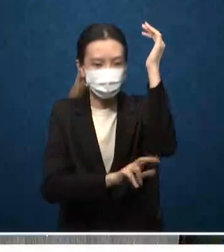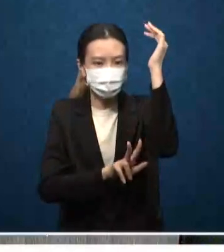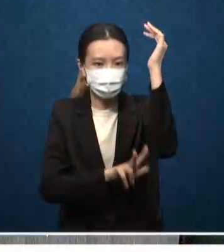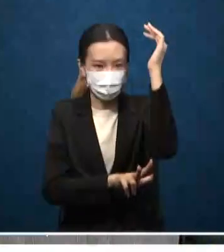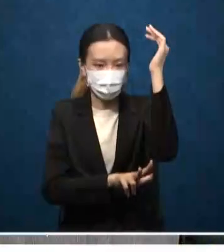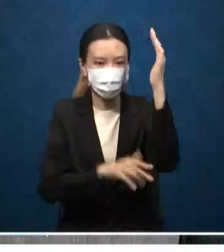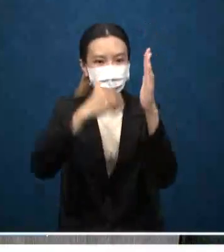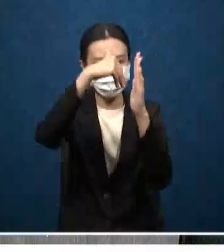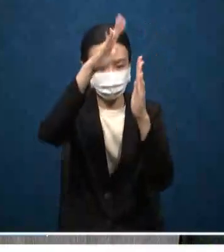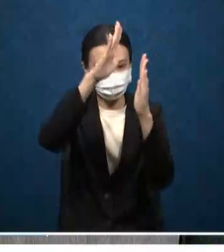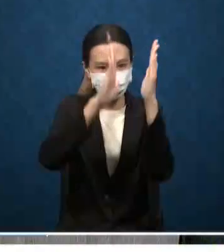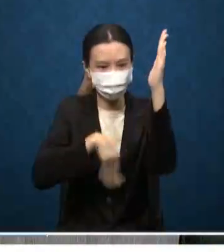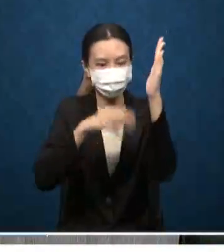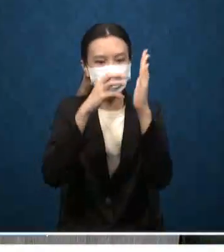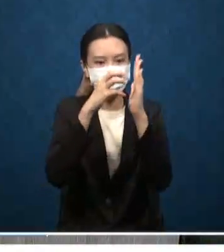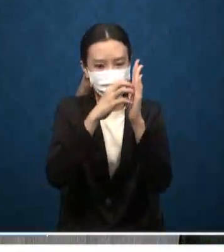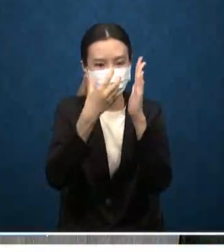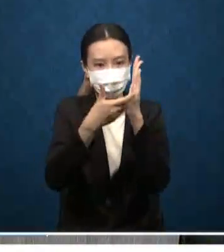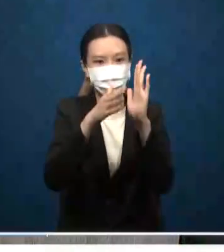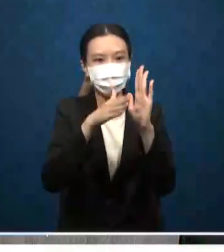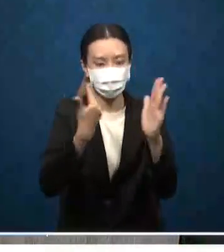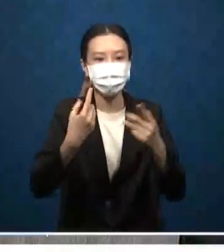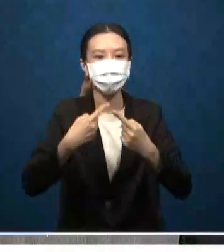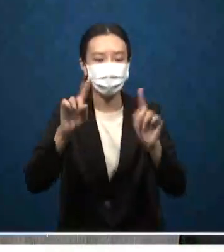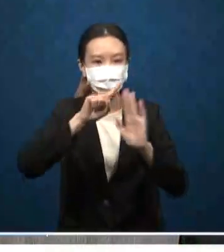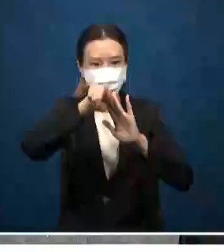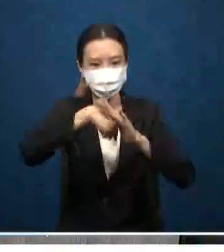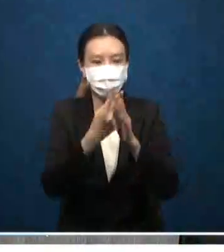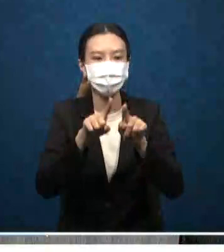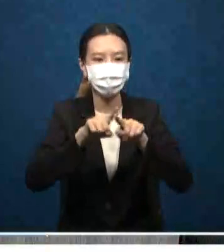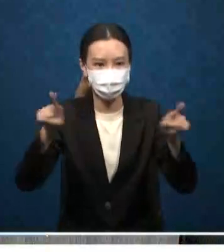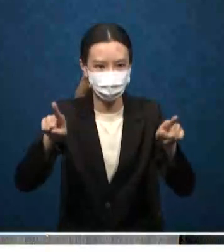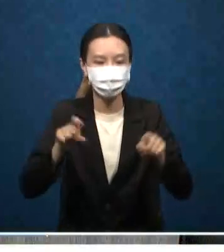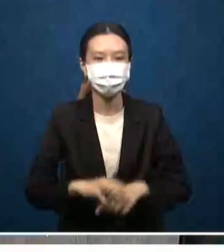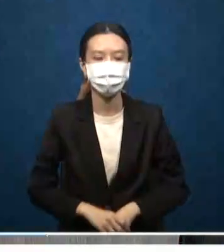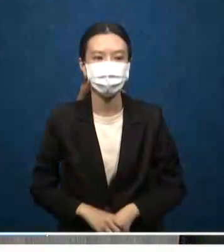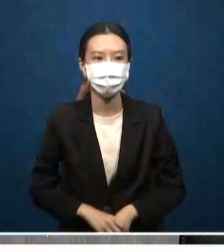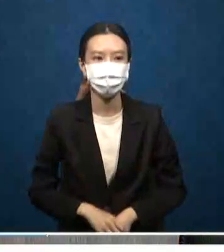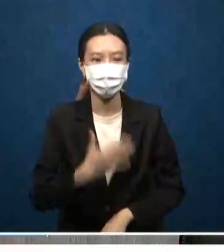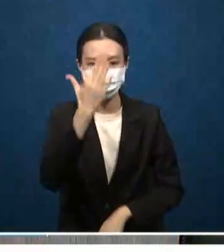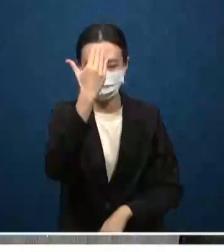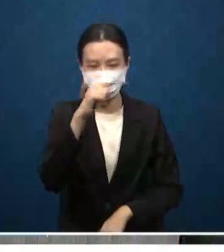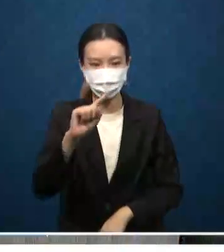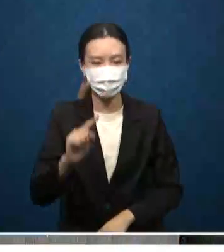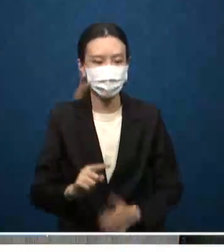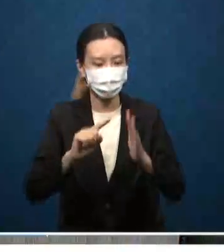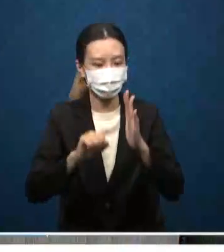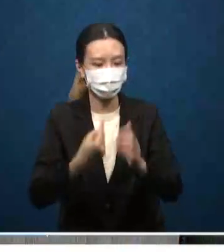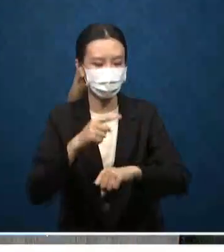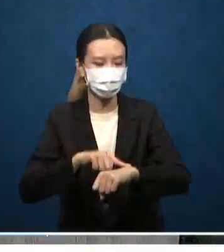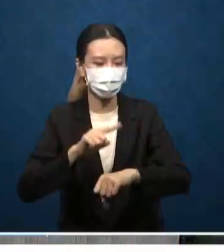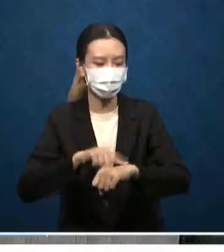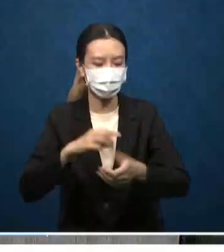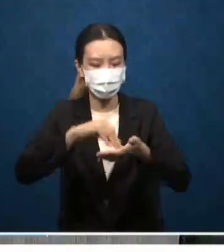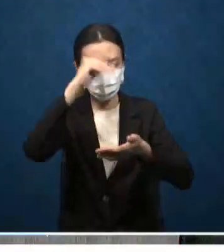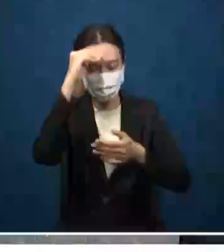เหนือภาคกลางภาคอีสานมันไม่เท่ากันครับกว่าจะเข้าเรียนได้ 10โมงกว่าจะเลิกได้ก็บ่ายสอง